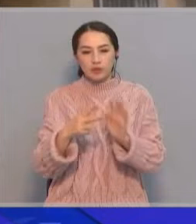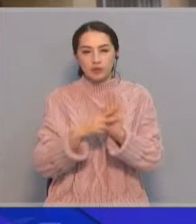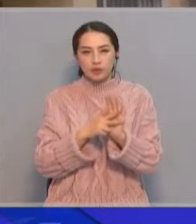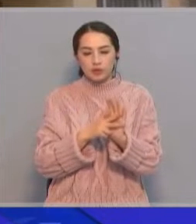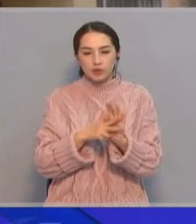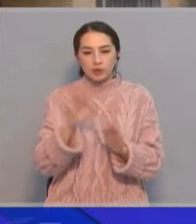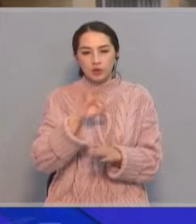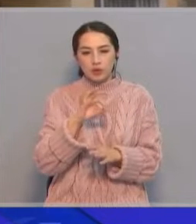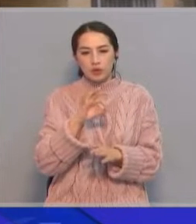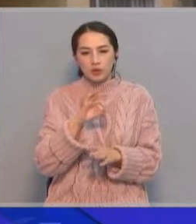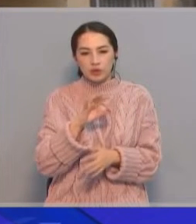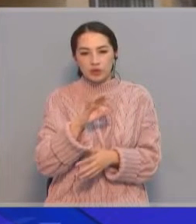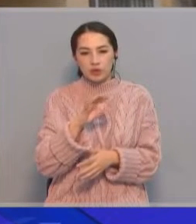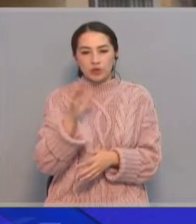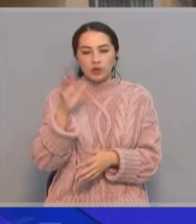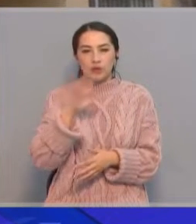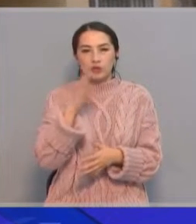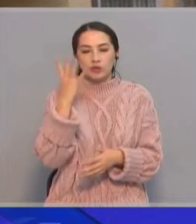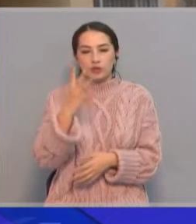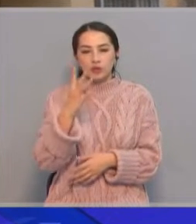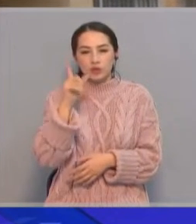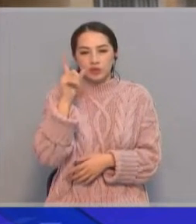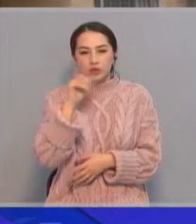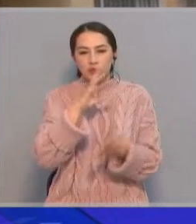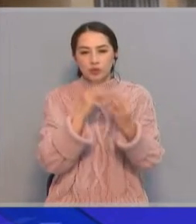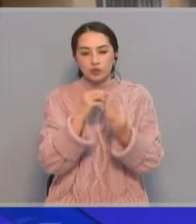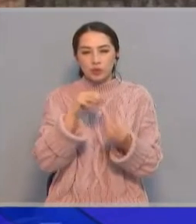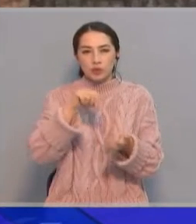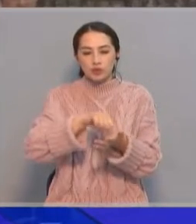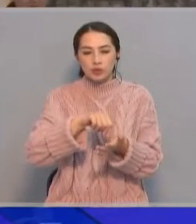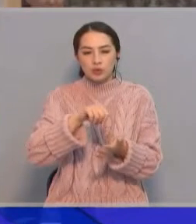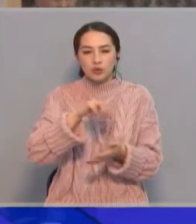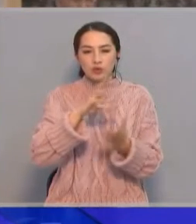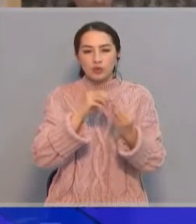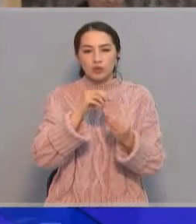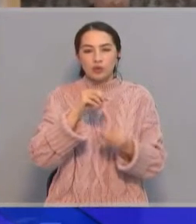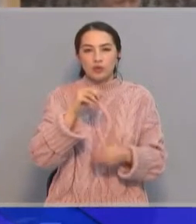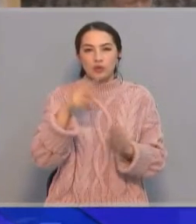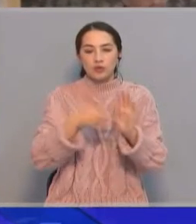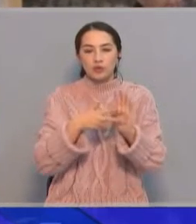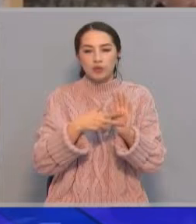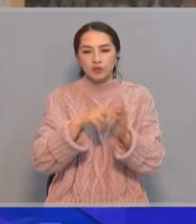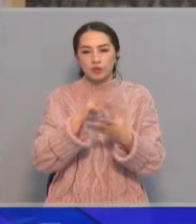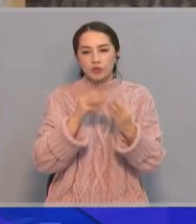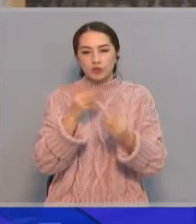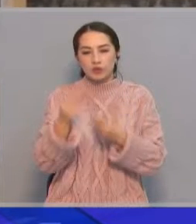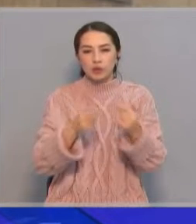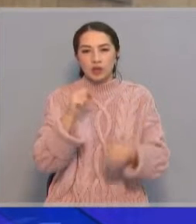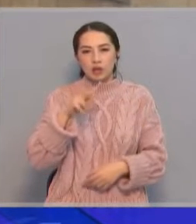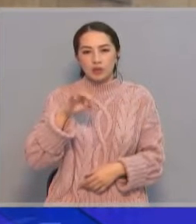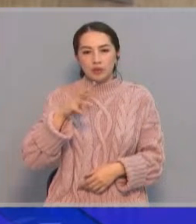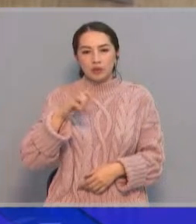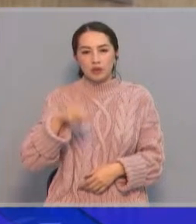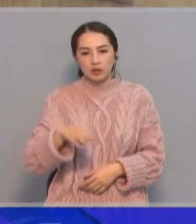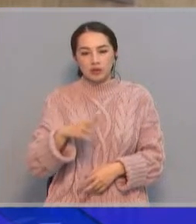с ограниченными возможностями, 4 гражданина, состоящих на учете службы пробации, и 8 граждан плательщиков алиментов,